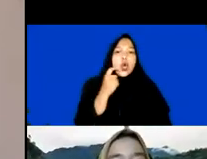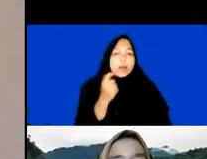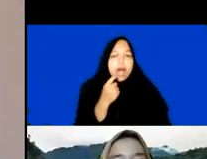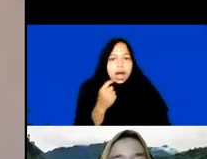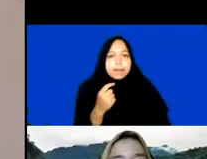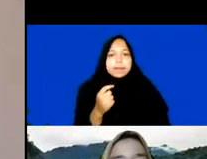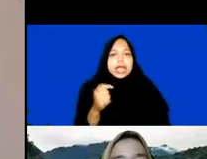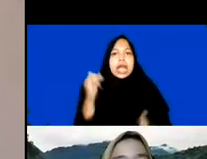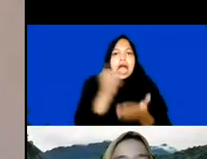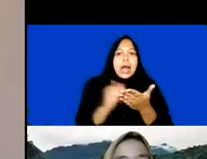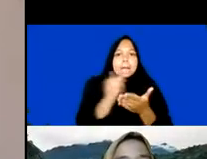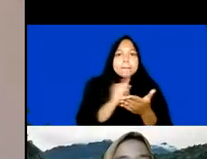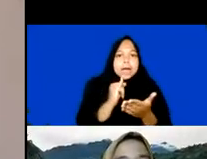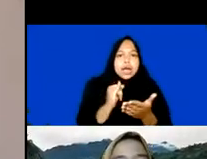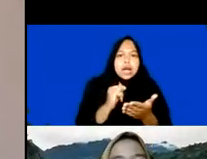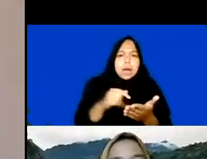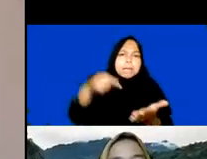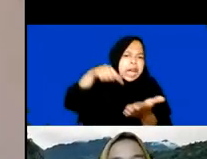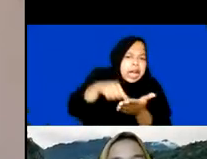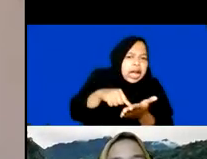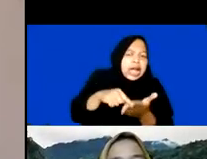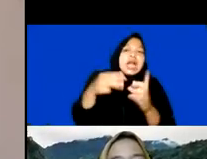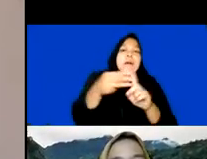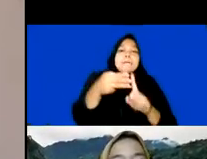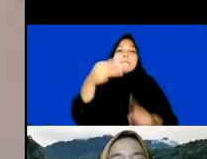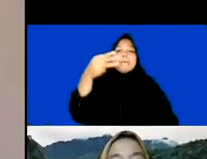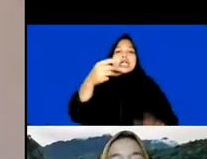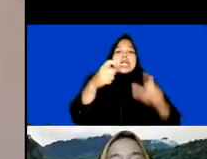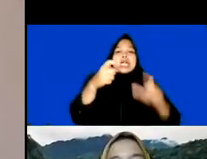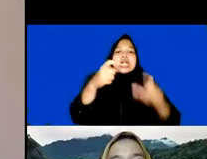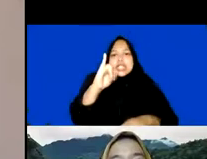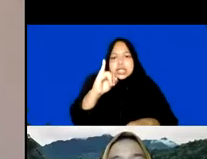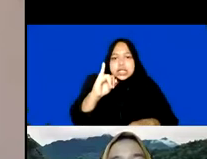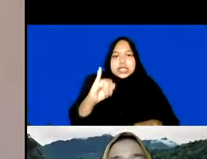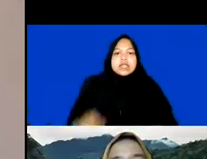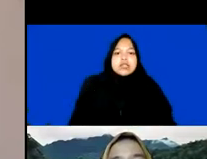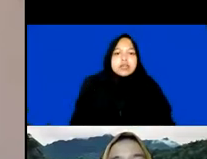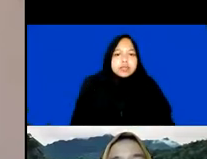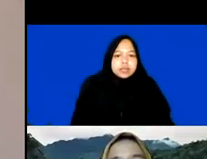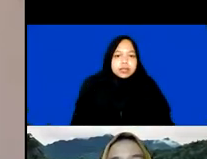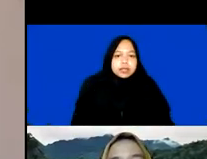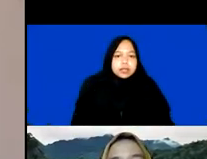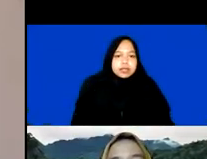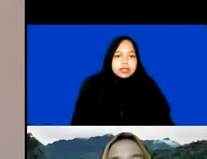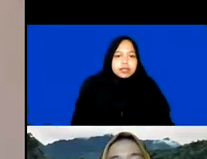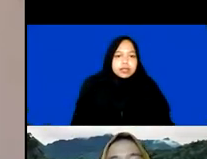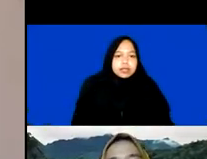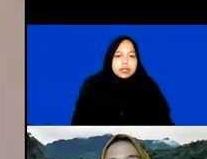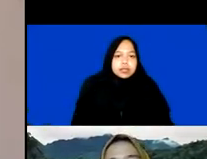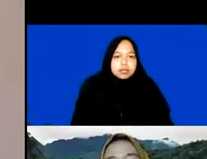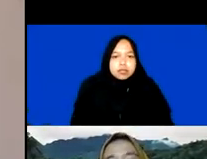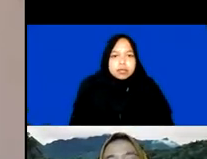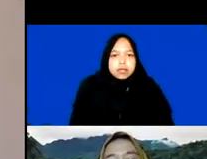dengan cara menekan besi ke kulit, gitu aja sebenarnya. Okay. Jadi gesekan itu kan jadi menimbulkan ini kan, tekstur